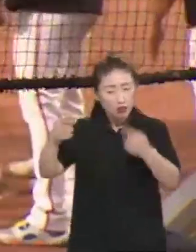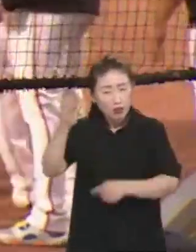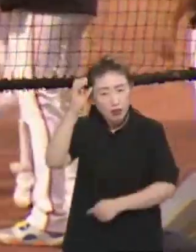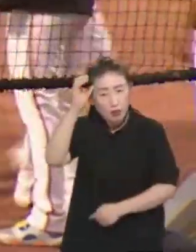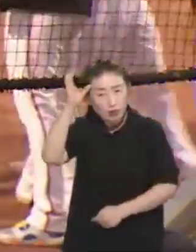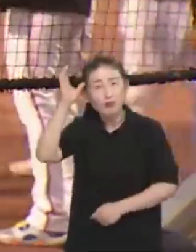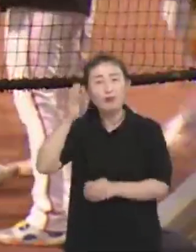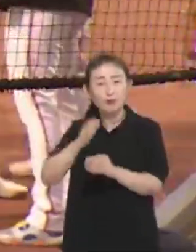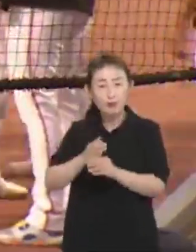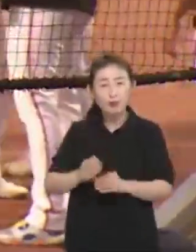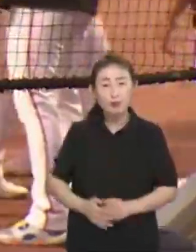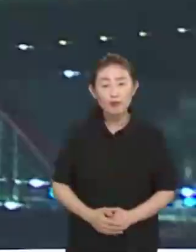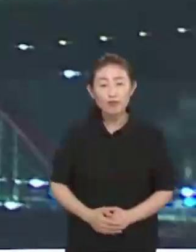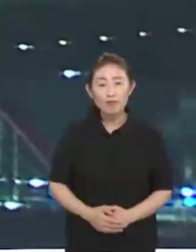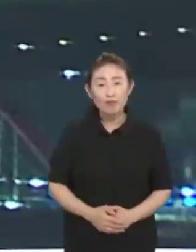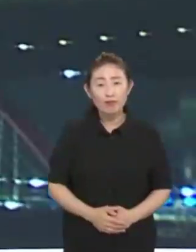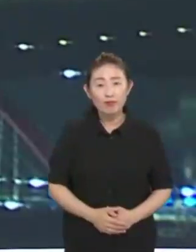있습니다.